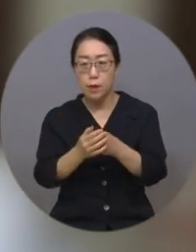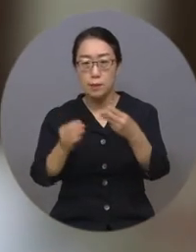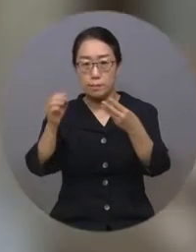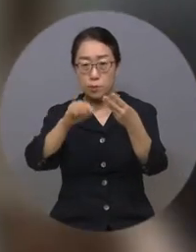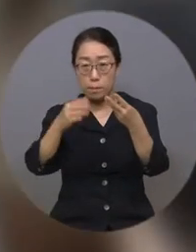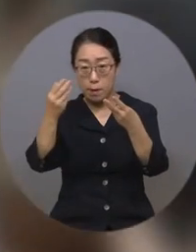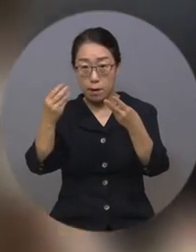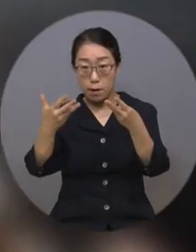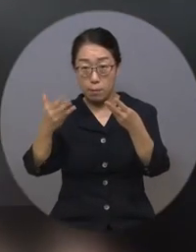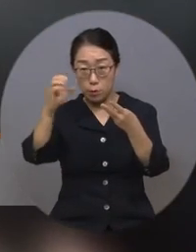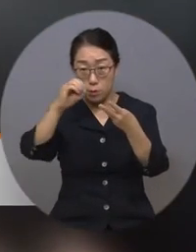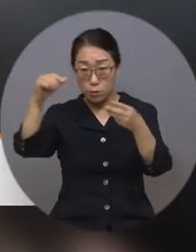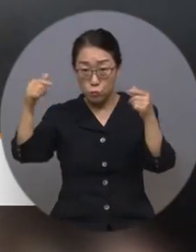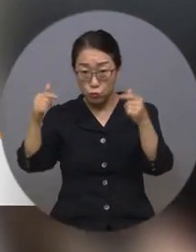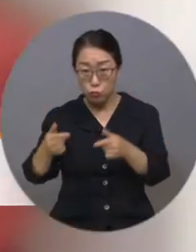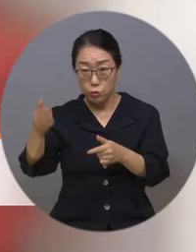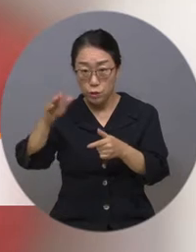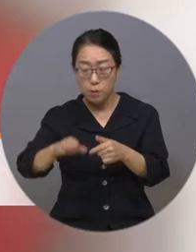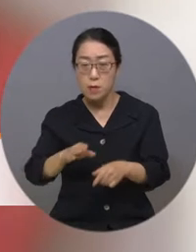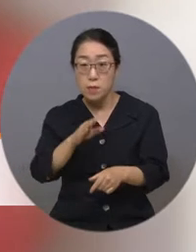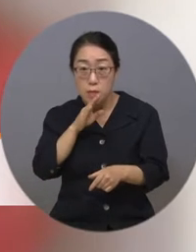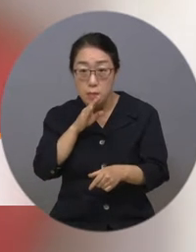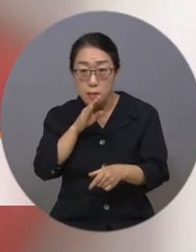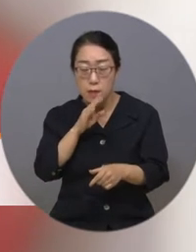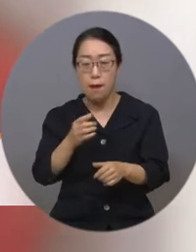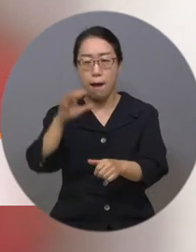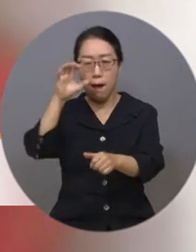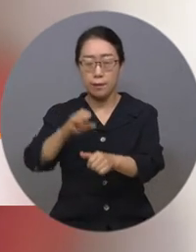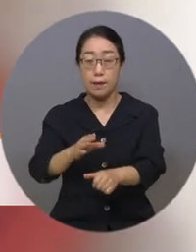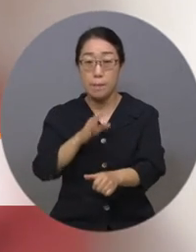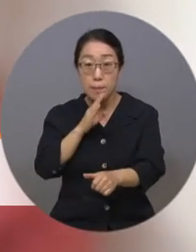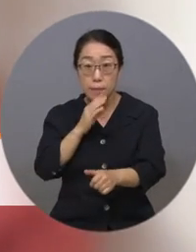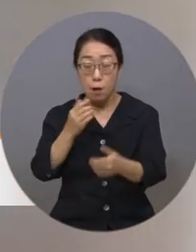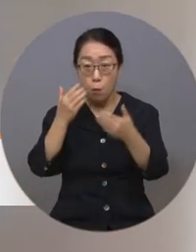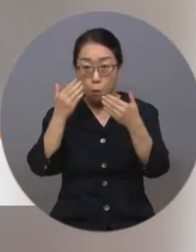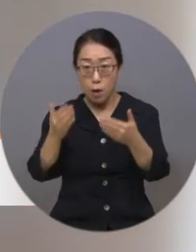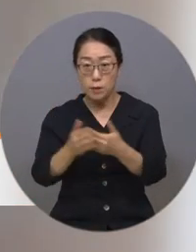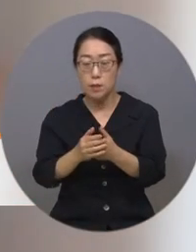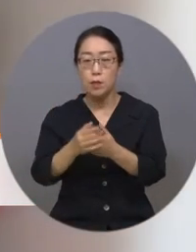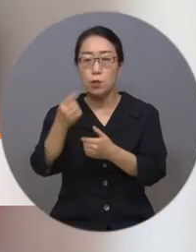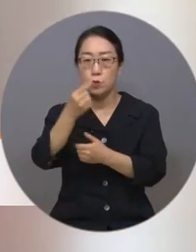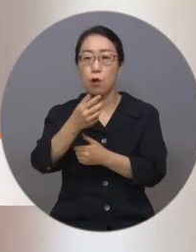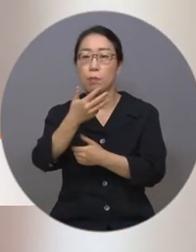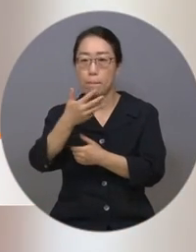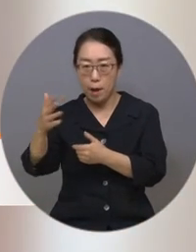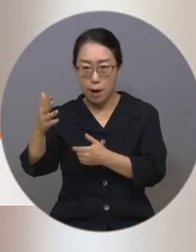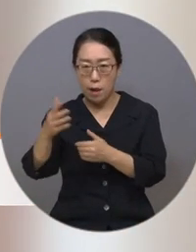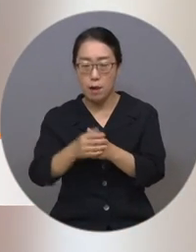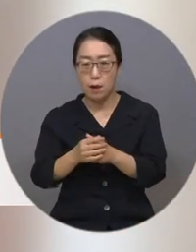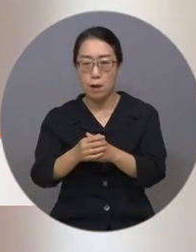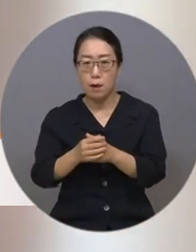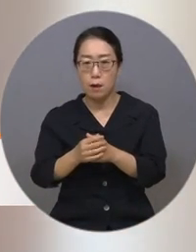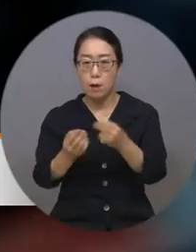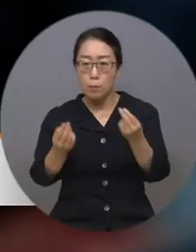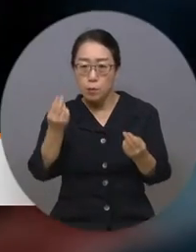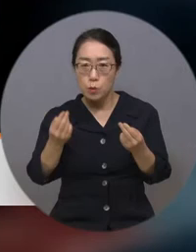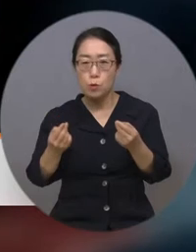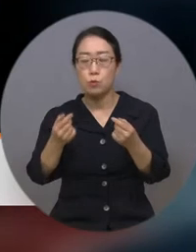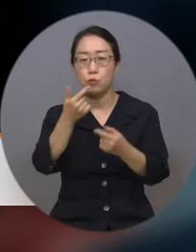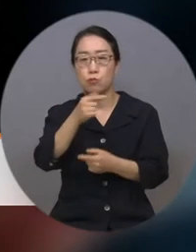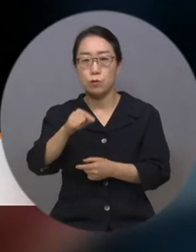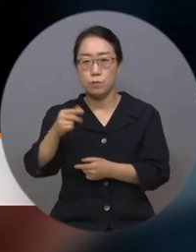조사 결과 학대로 판정된 건수는 1008 건으로 전년도 대비 6.7% 증가한